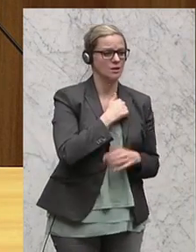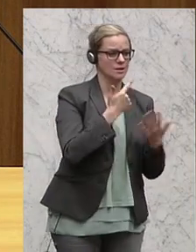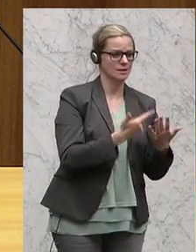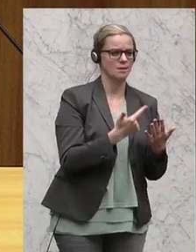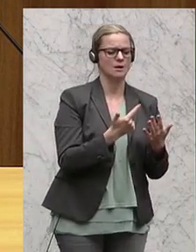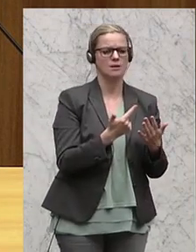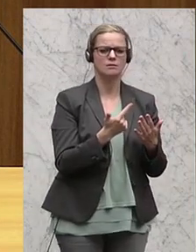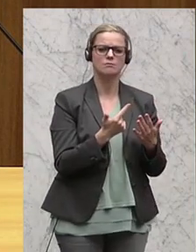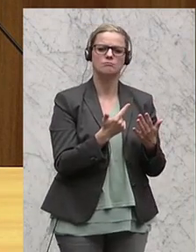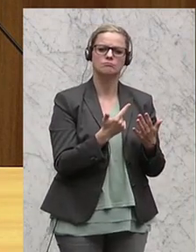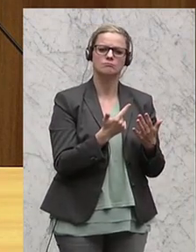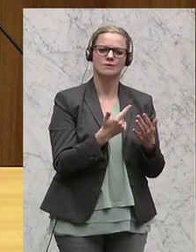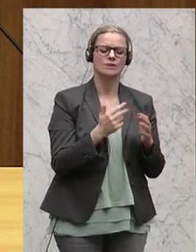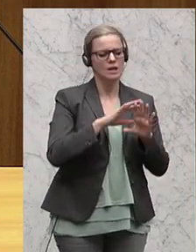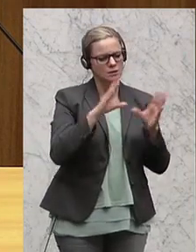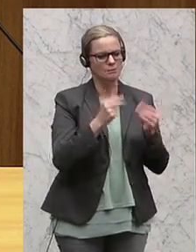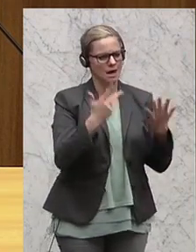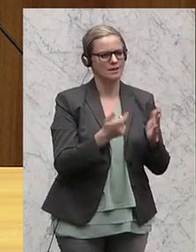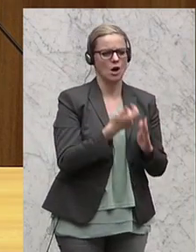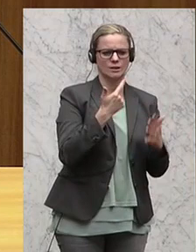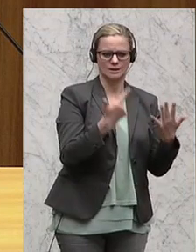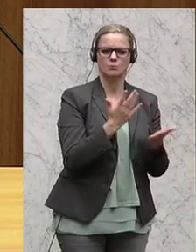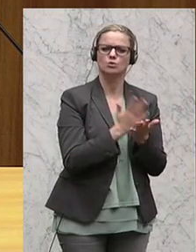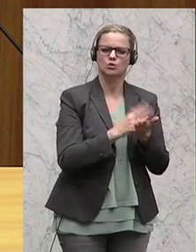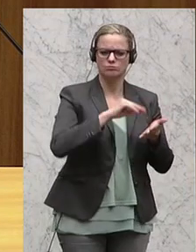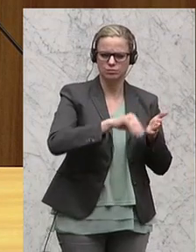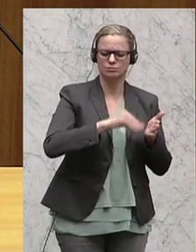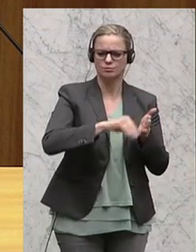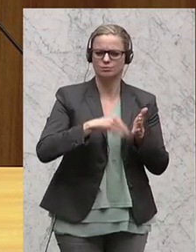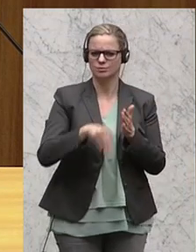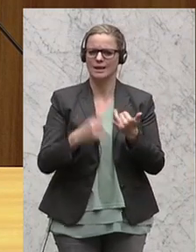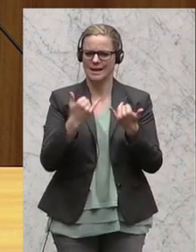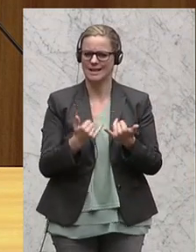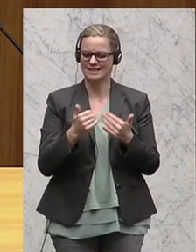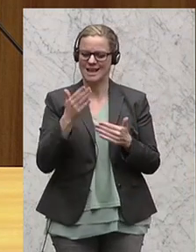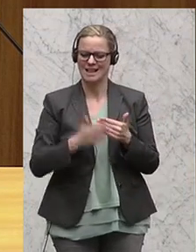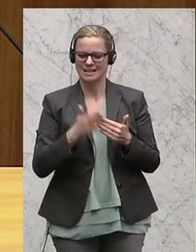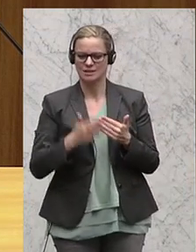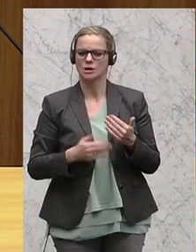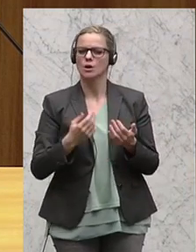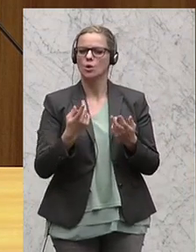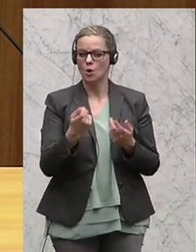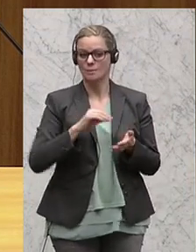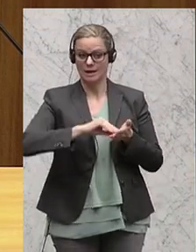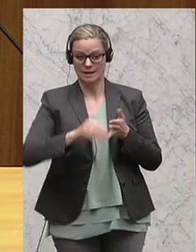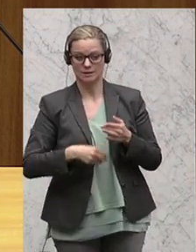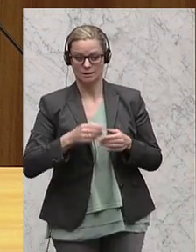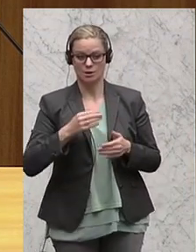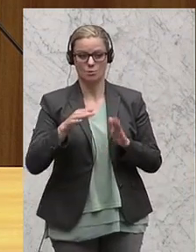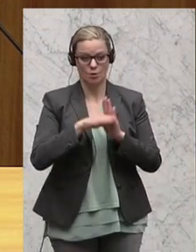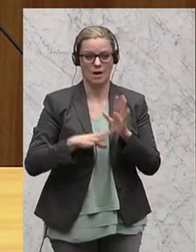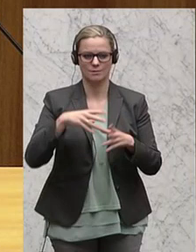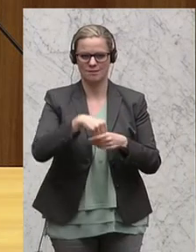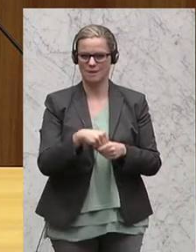7 der 8 ILO-Übereinkommen ratifiziert und das letzte ist gerade im Ratifizierungsverfahren. Und